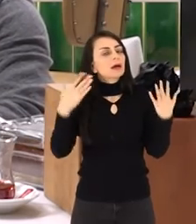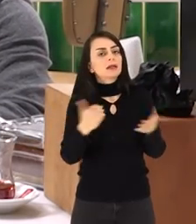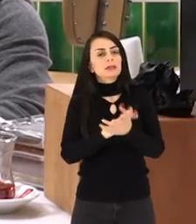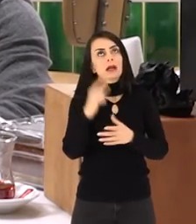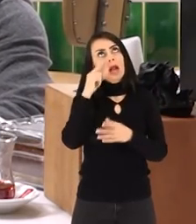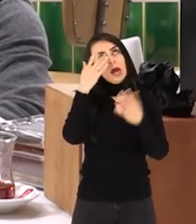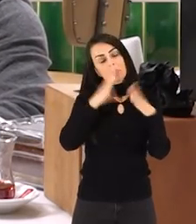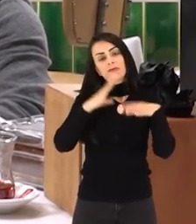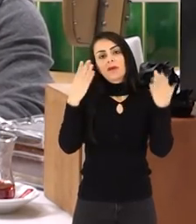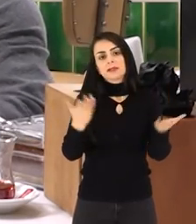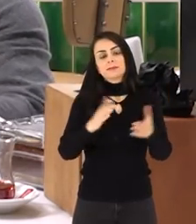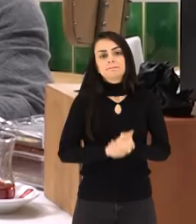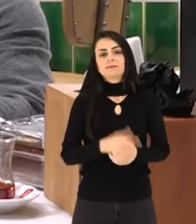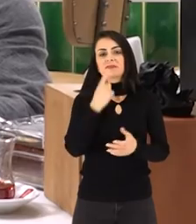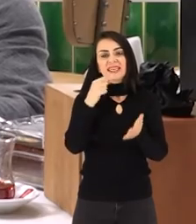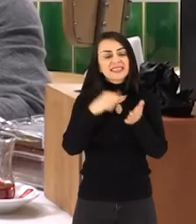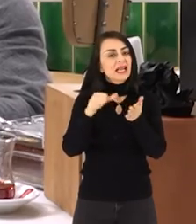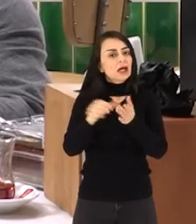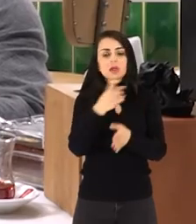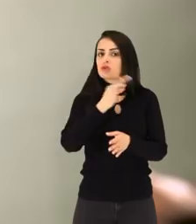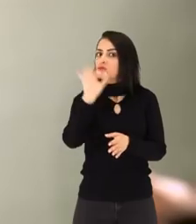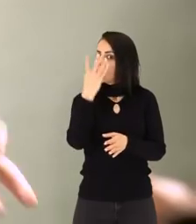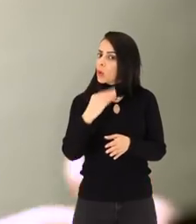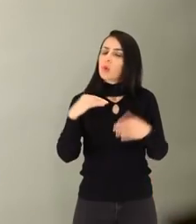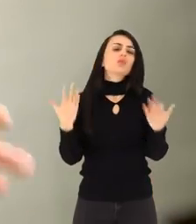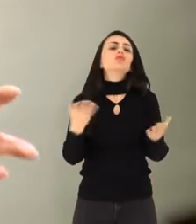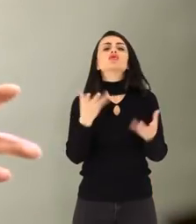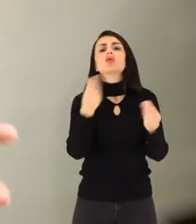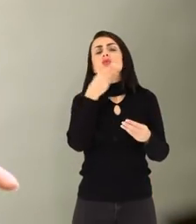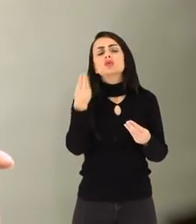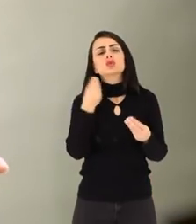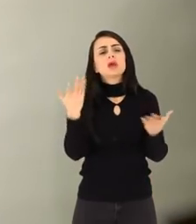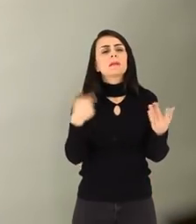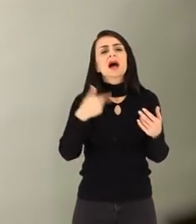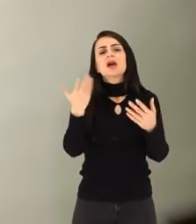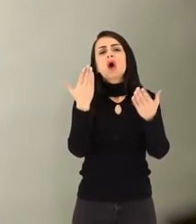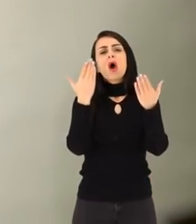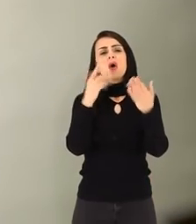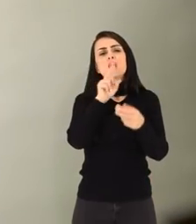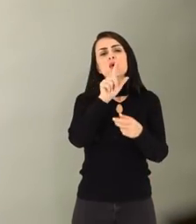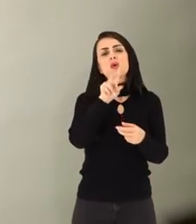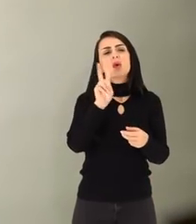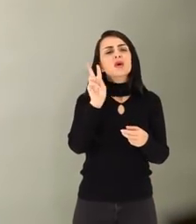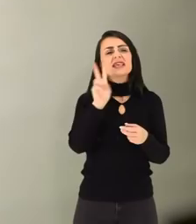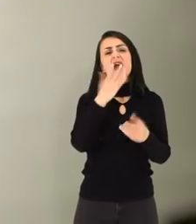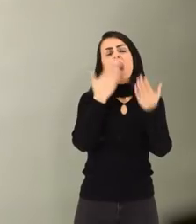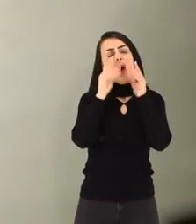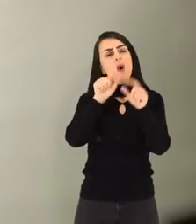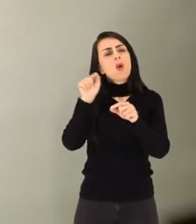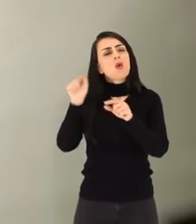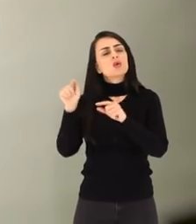da bir hayır demek lazım. Evet, dil tarih de çünkü hiç fena olmamış. Yok, çok güzel. Her iki okuldan da ben çok memnunum zaten. Dil tarihte